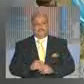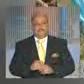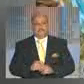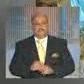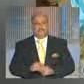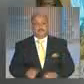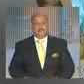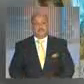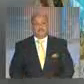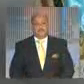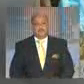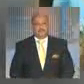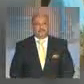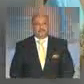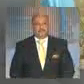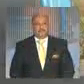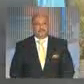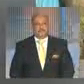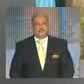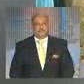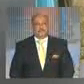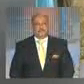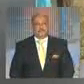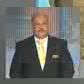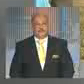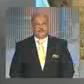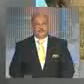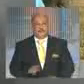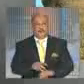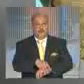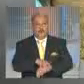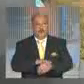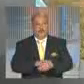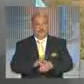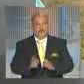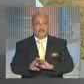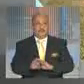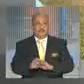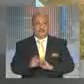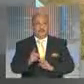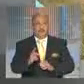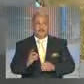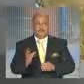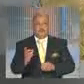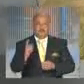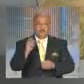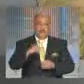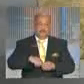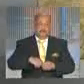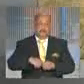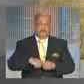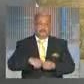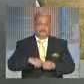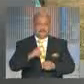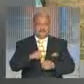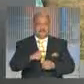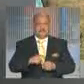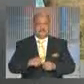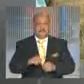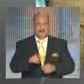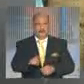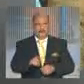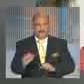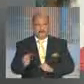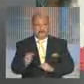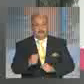أجل تونس نظيفة، من أجل المهدية أنظف، ومن أجل استعداد زادة لدولة نظيفة وشعب نظيف وإن شاء الله موسم سياحي